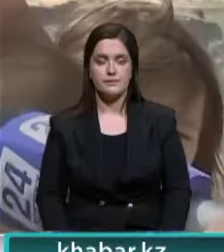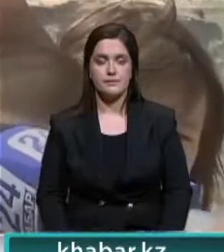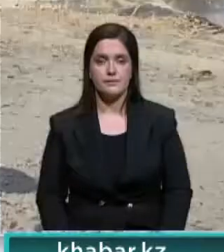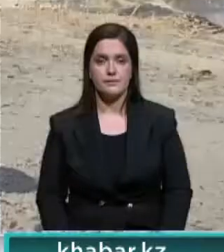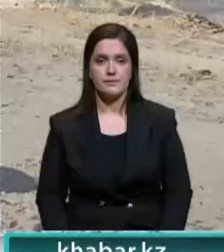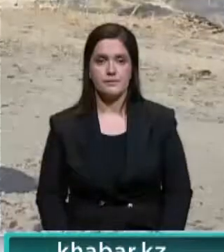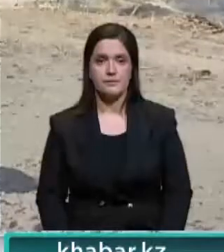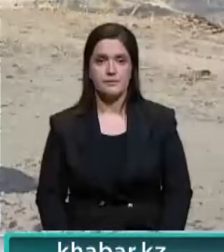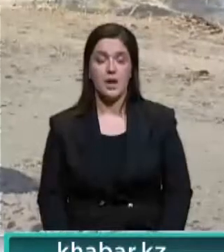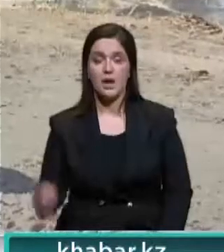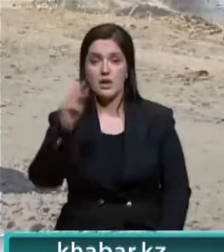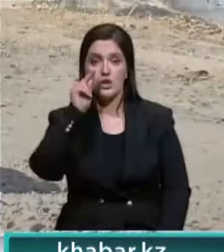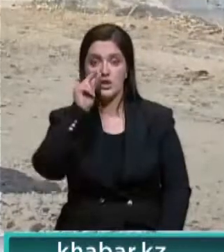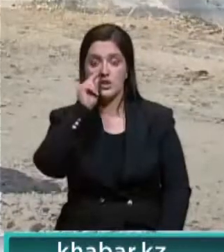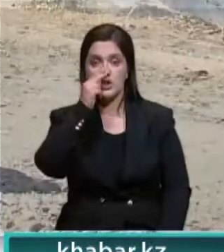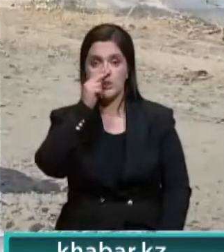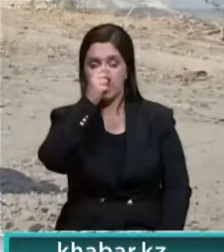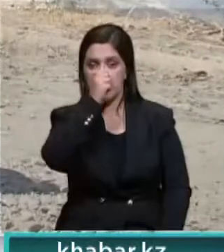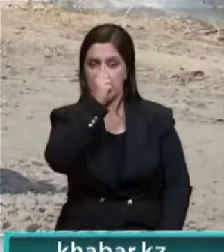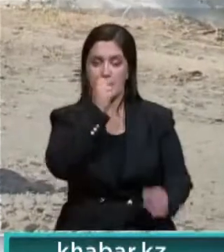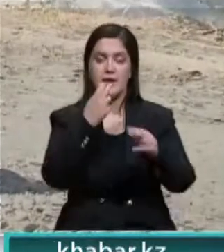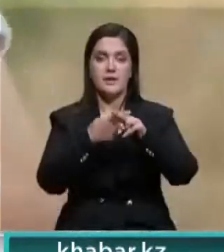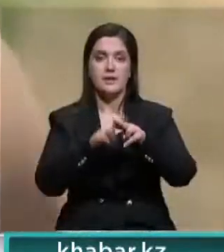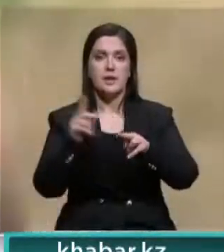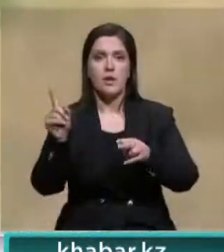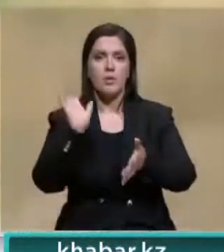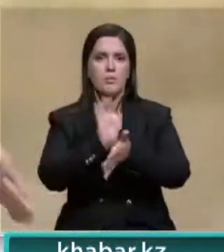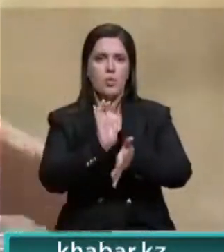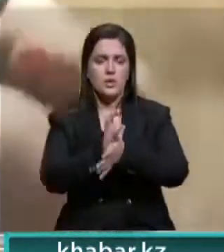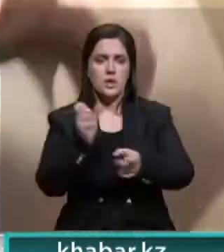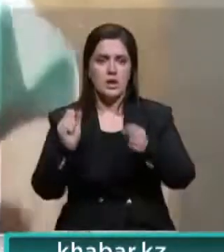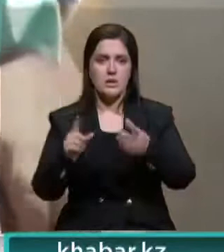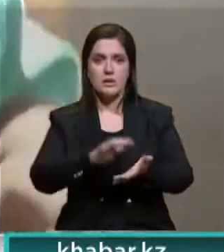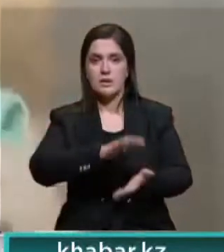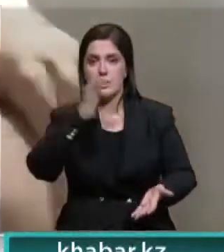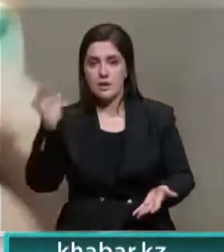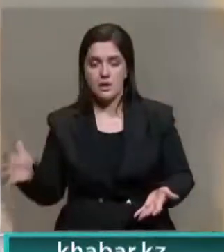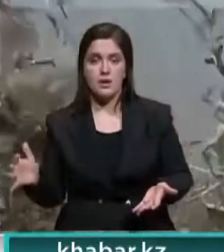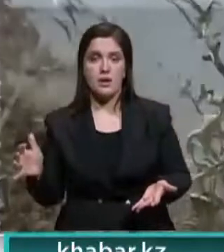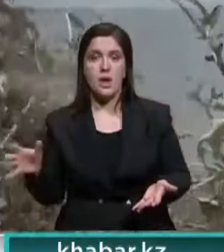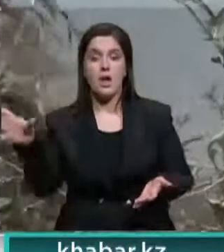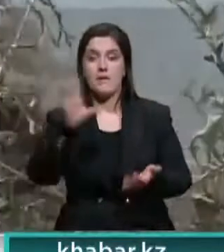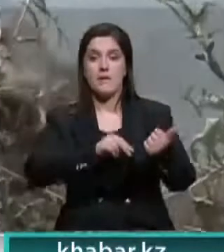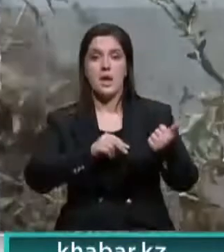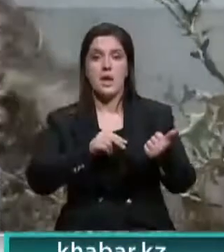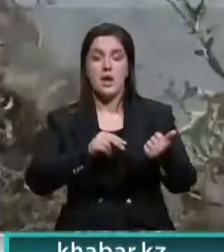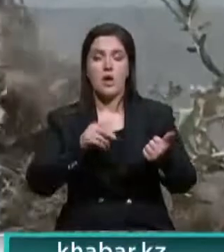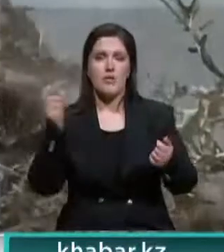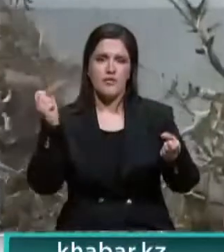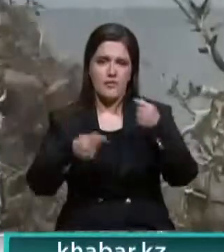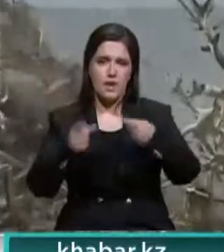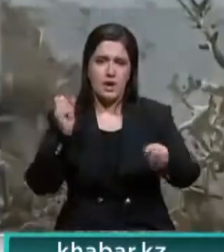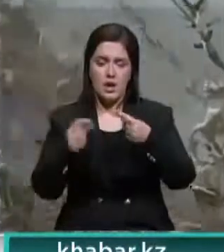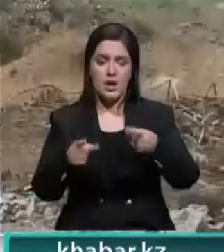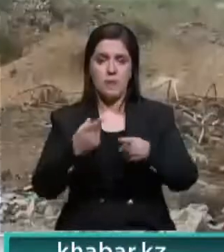Этот участок Шымкента практически ничем не отличается от мусорного полигона. Отходы сюда вывозят со всех концов города. Местных же жителей